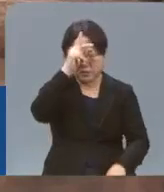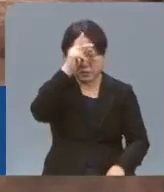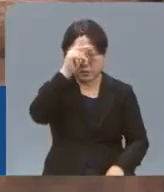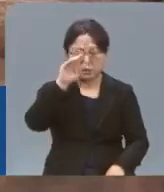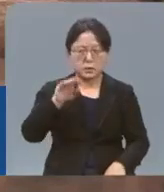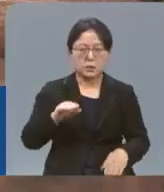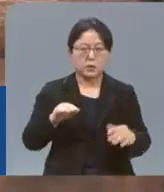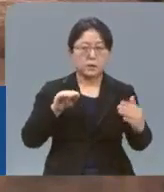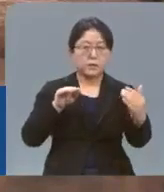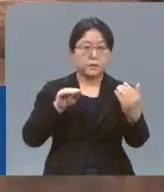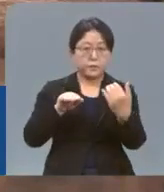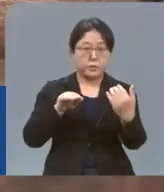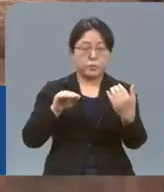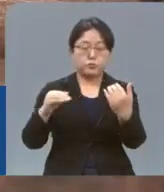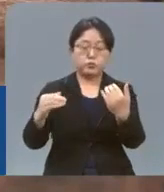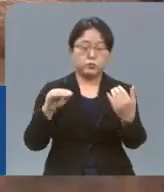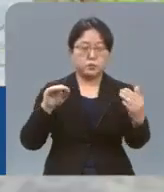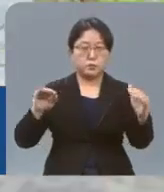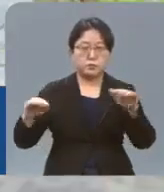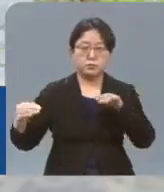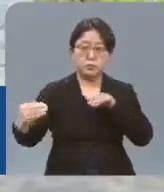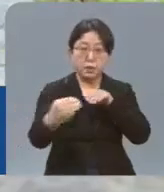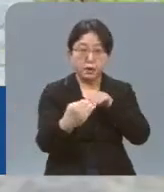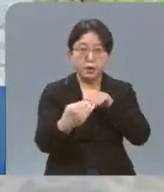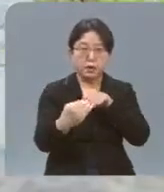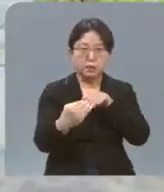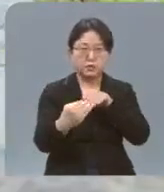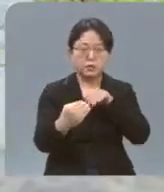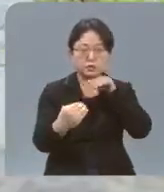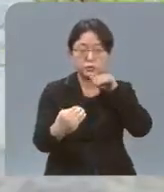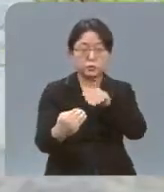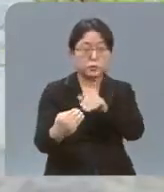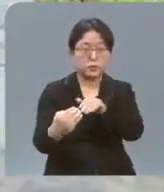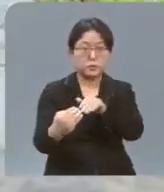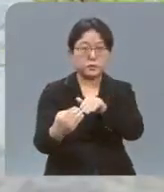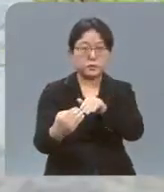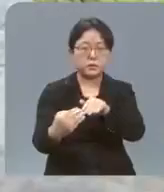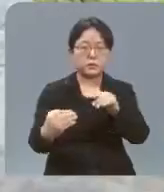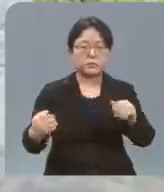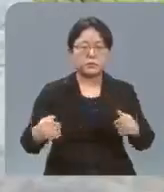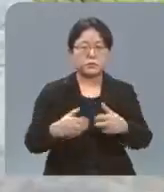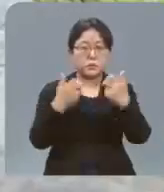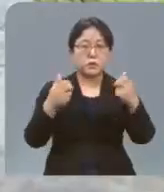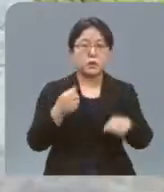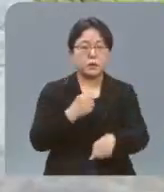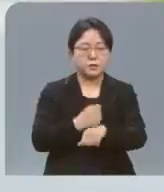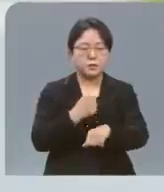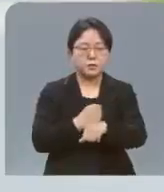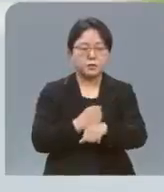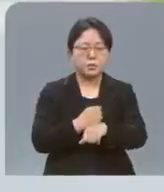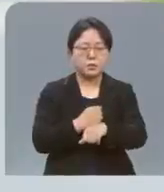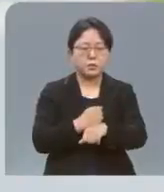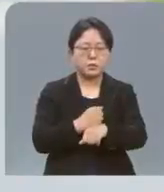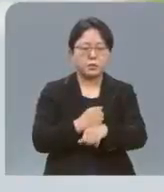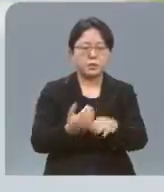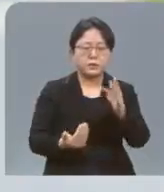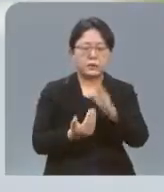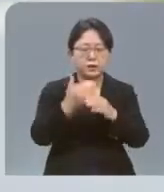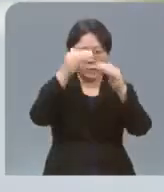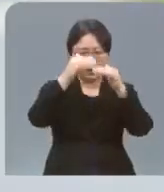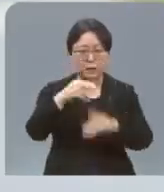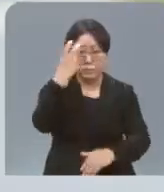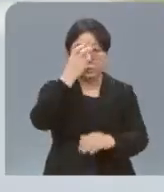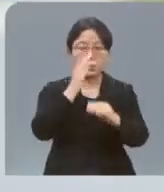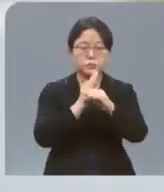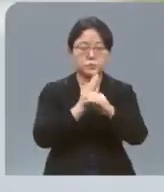반대 차선으로 유턴을 하려던 승용차와 직진 중이던 SUV 차량이 충돌한 것으로 보고 정확한 사고